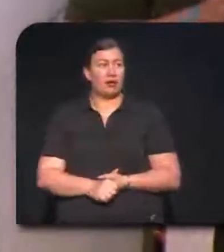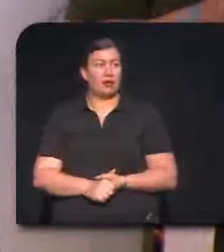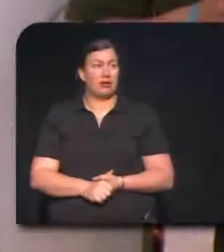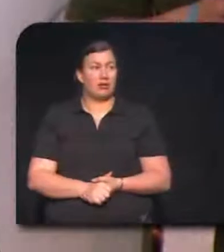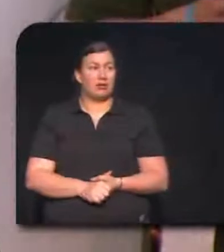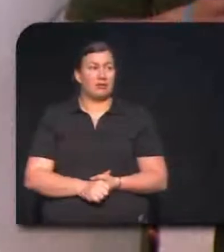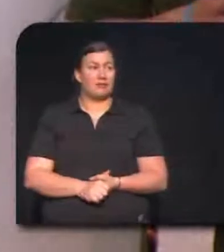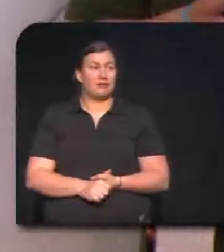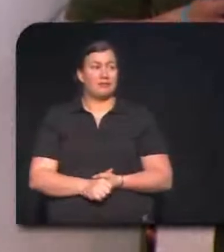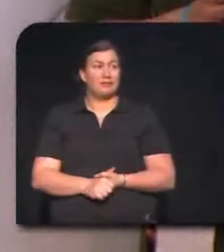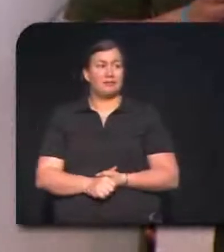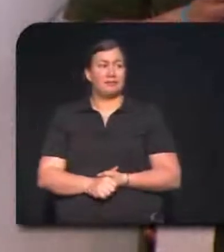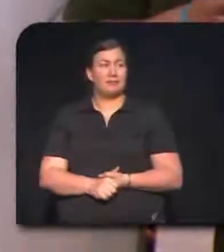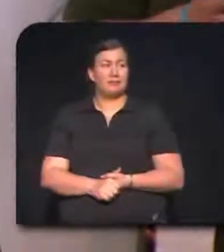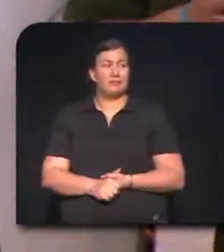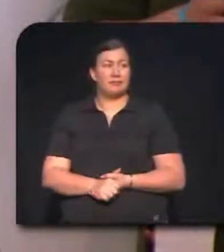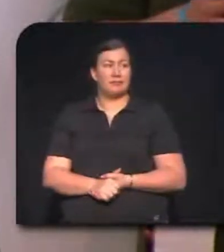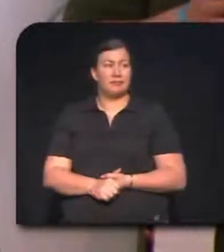Vorschläge